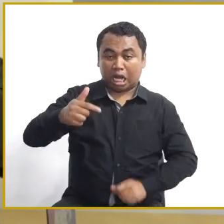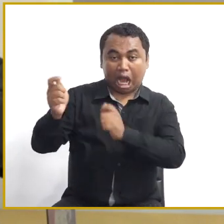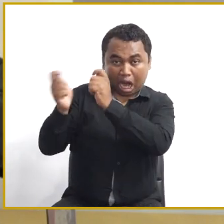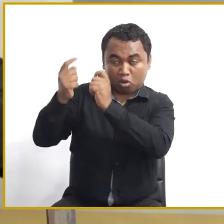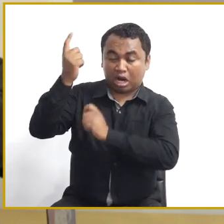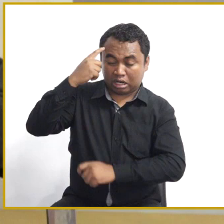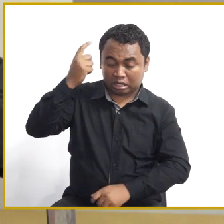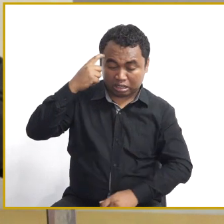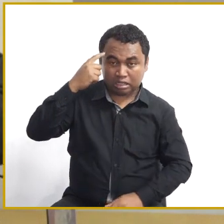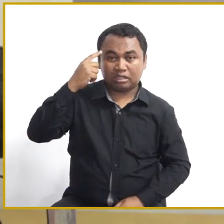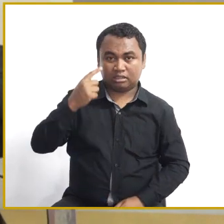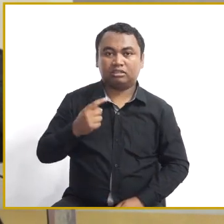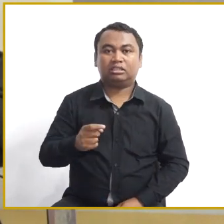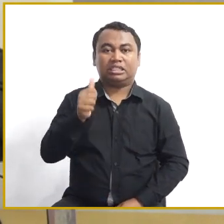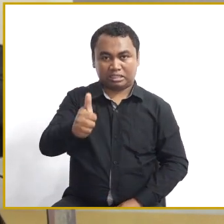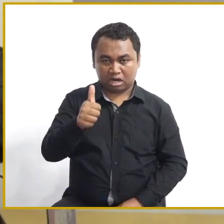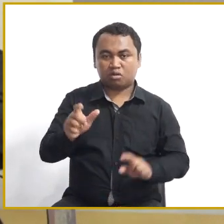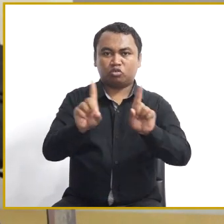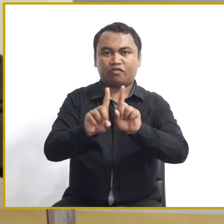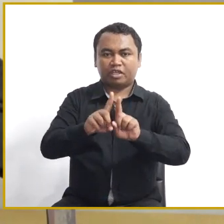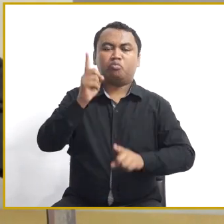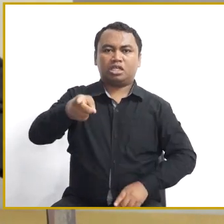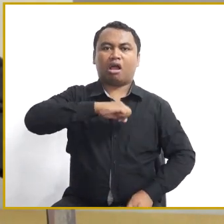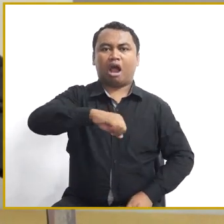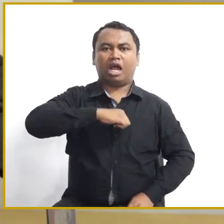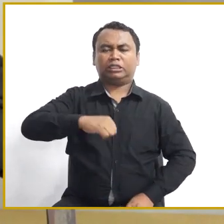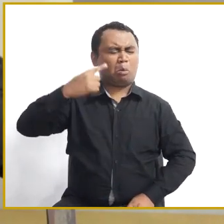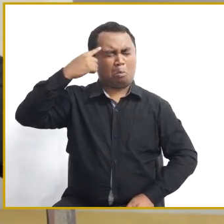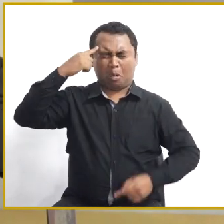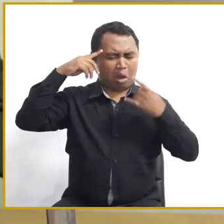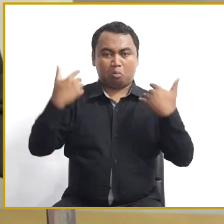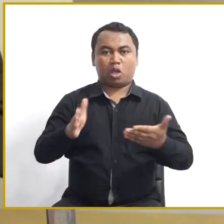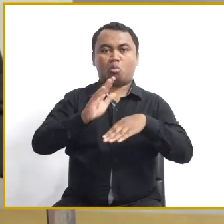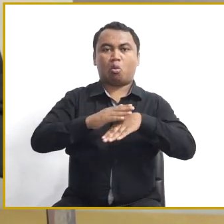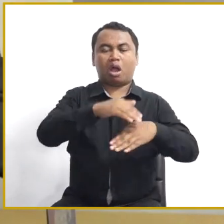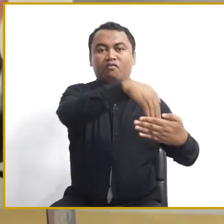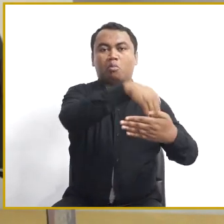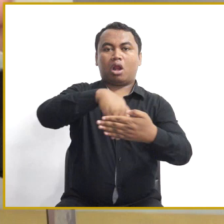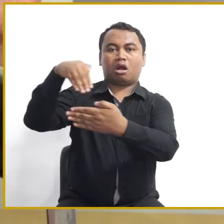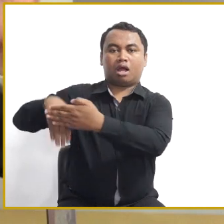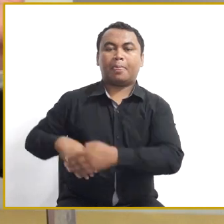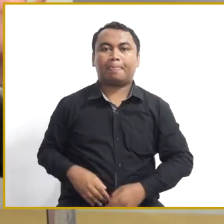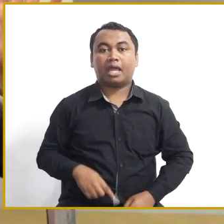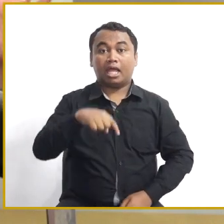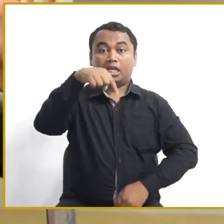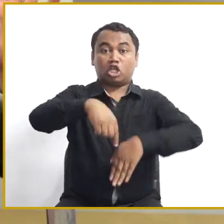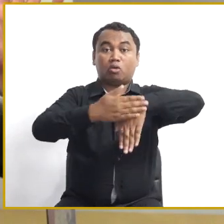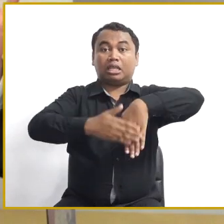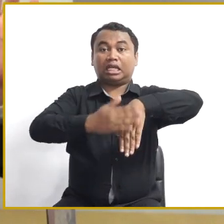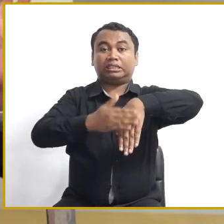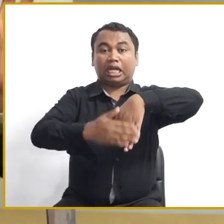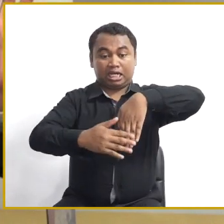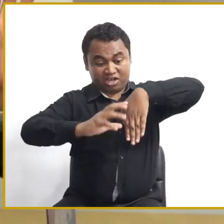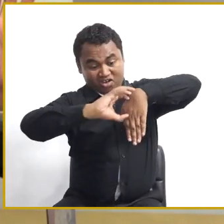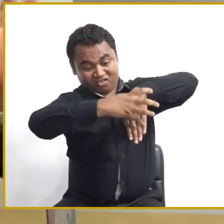tokony hisy mihitsy zany asa matianina ny fambolena. Madagasikara Abrahama Razafy dia 500 fotsiny no misy